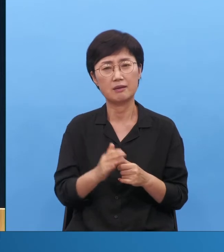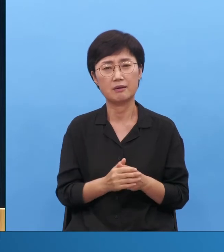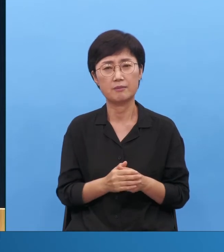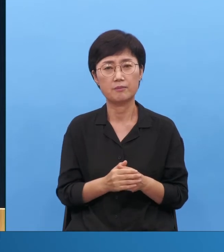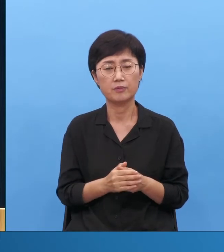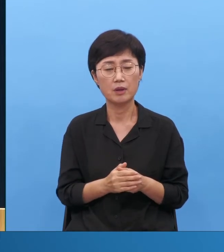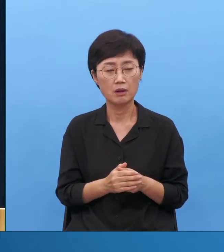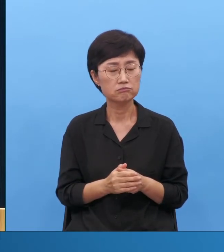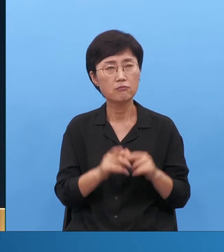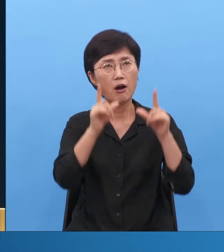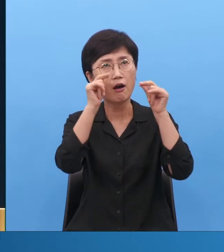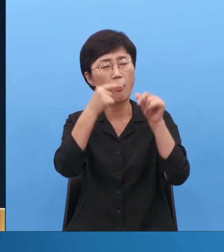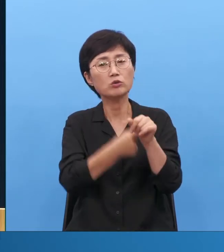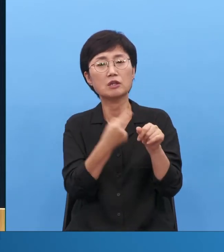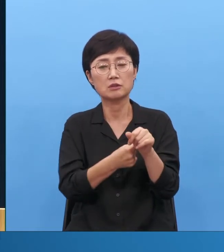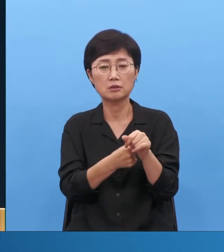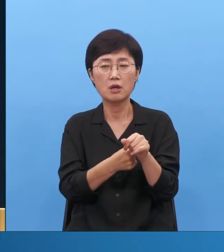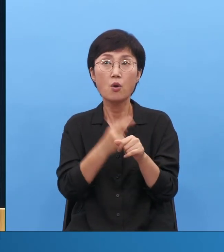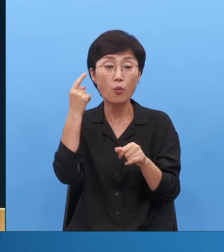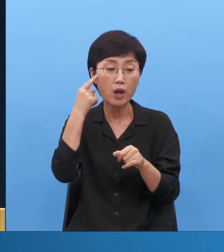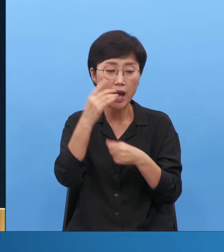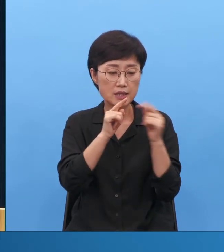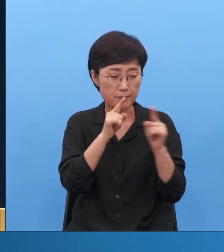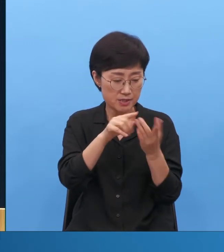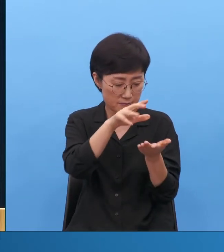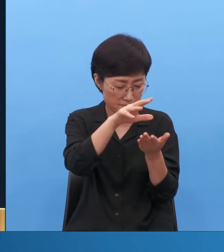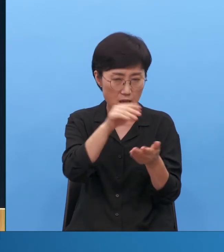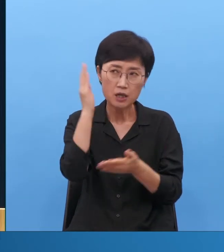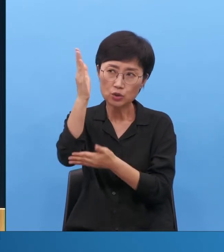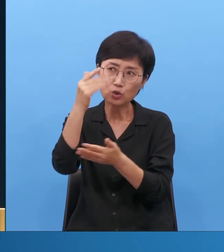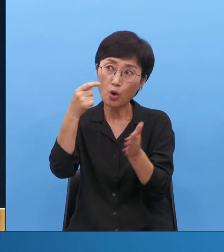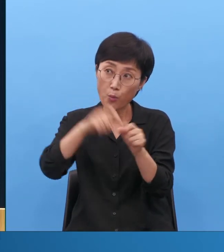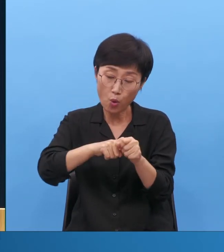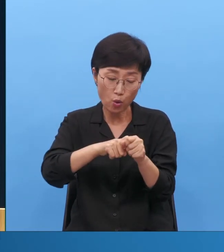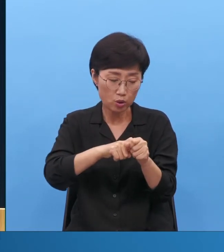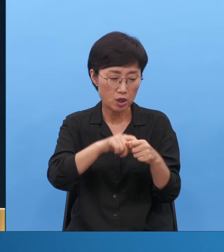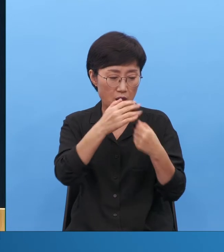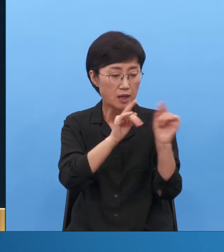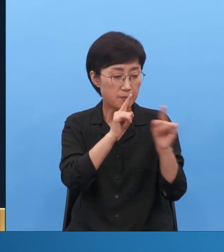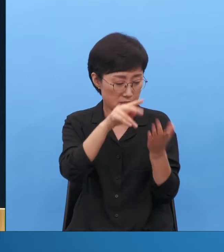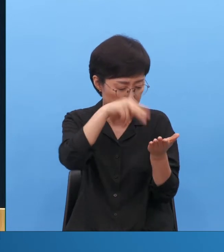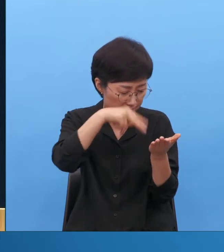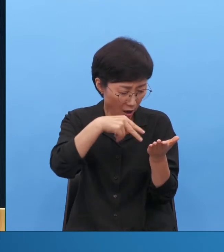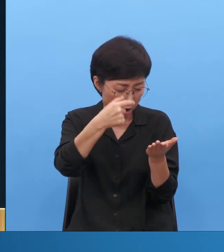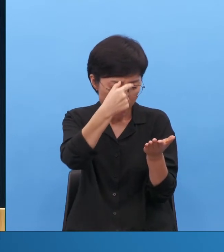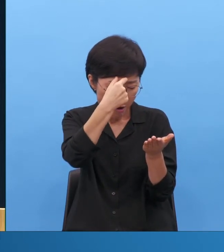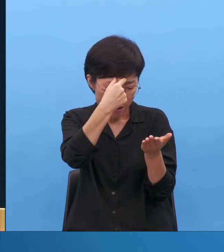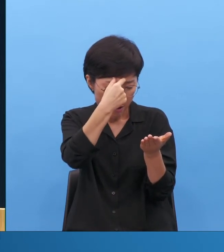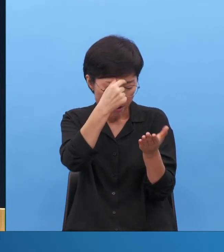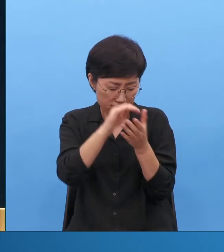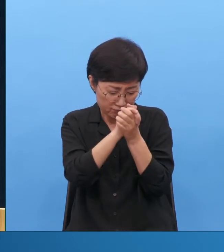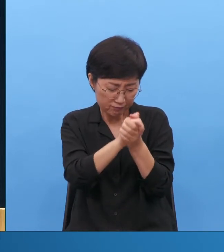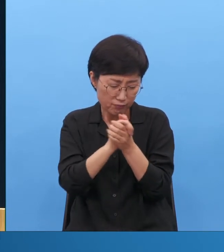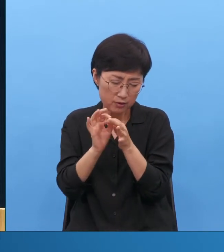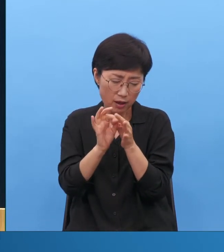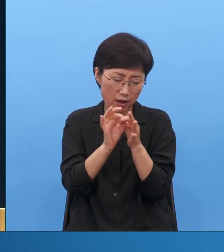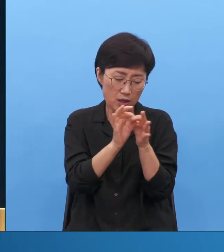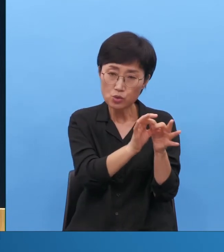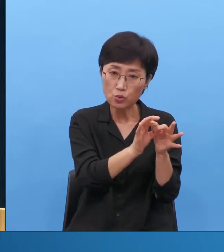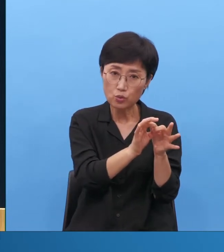안 와요. 그냥 계속 메시지 하고 기도하는. And I'm not even sleepy or tired. I just continue to listen to hold on to the message and pray. 그러니까